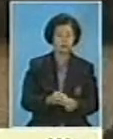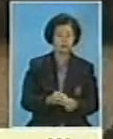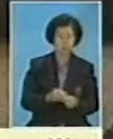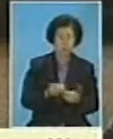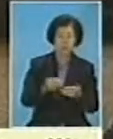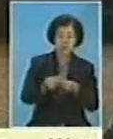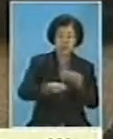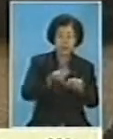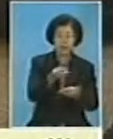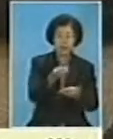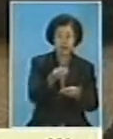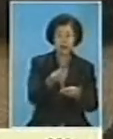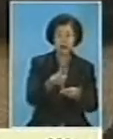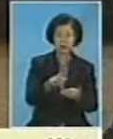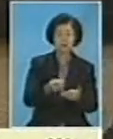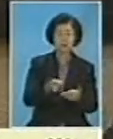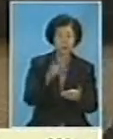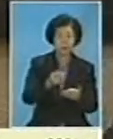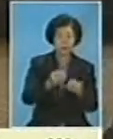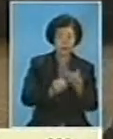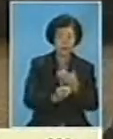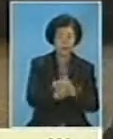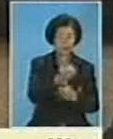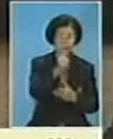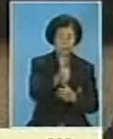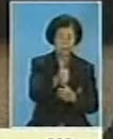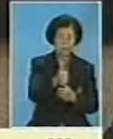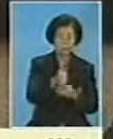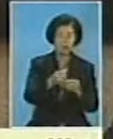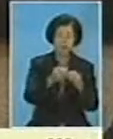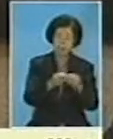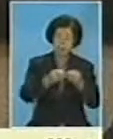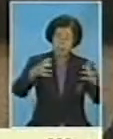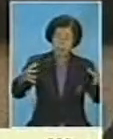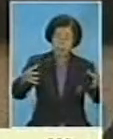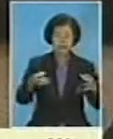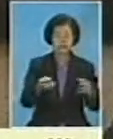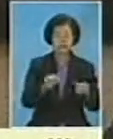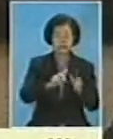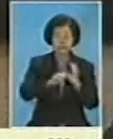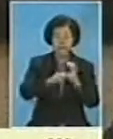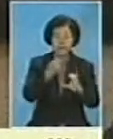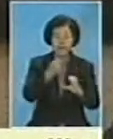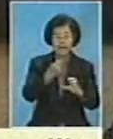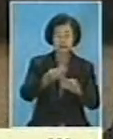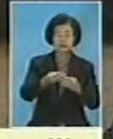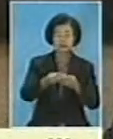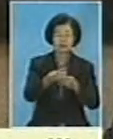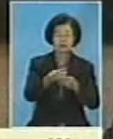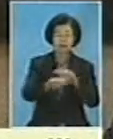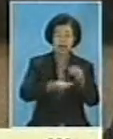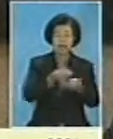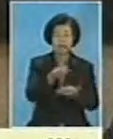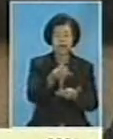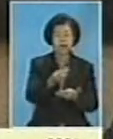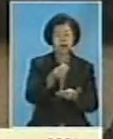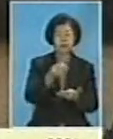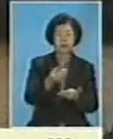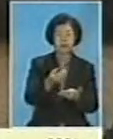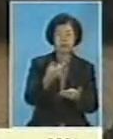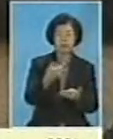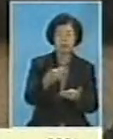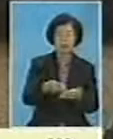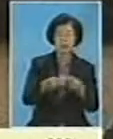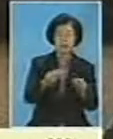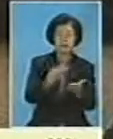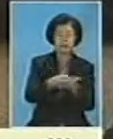ระบายข้าวก็จะเป็นโอกาสดีที่จะได้ขยายตลาดสินค้าข้าวเพื่อผลประโยชน์ของประเทศชาติ